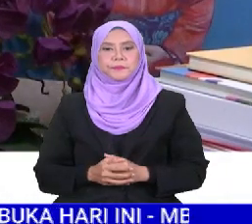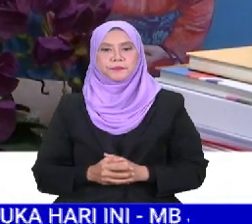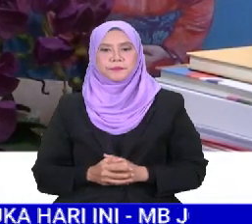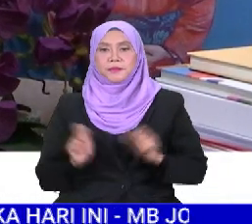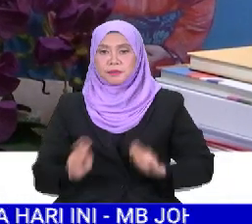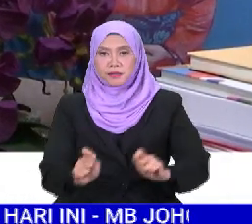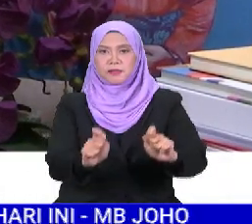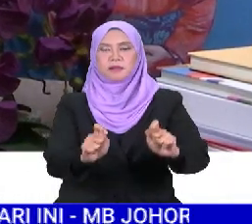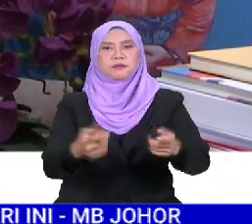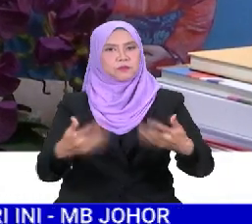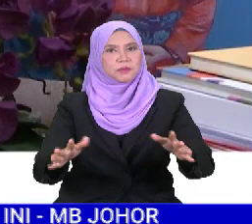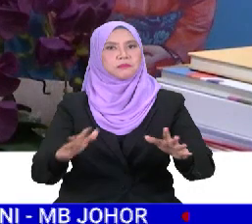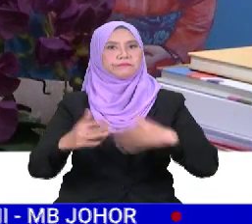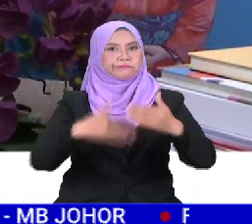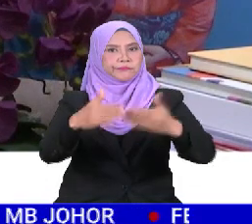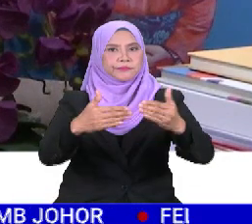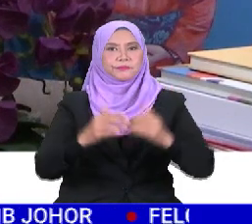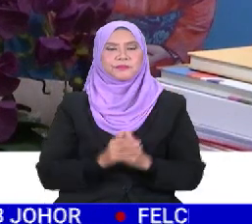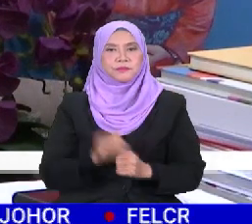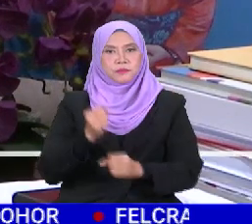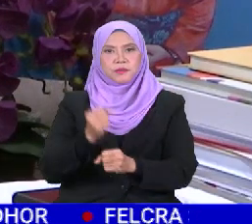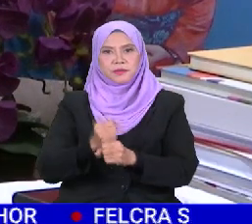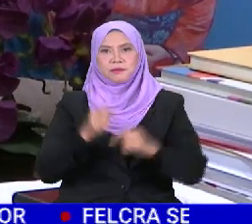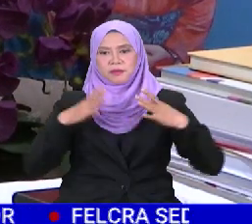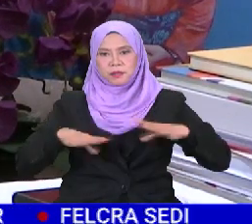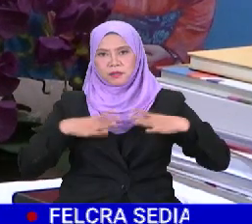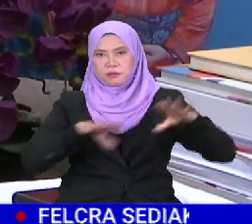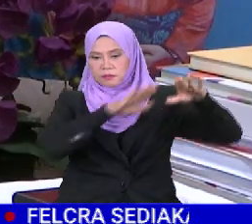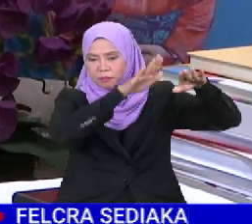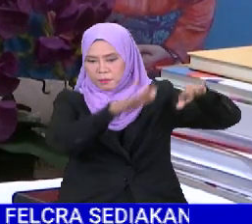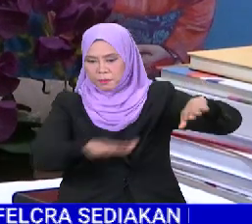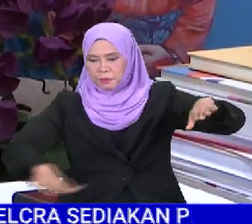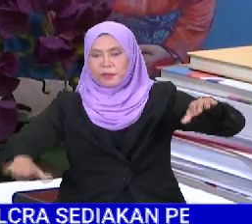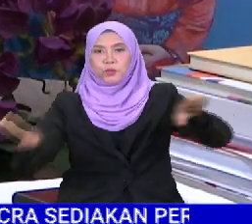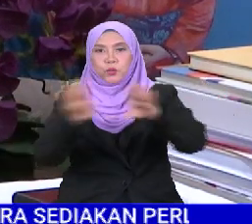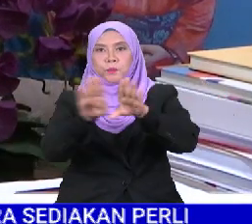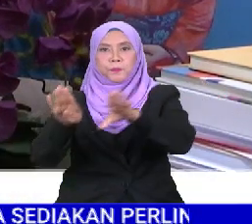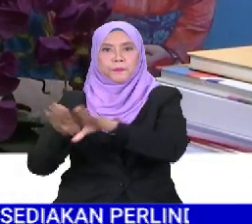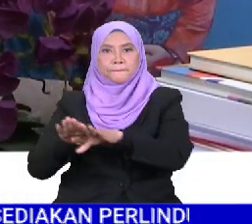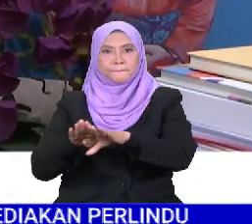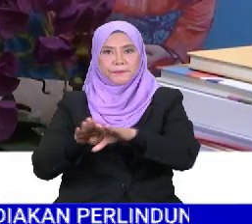diambil adalah kerja pemasangan kain penutup bumi hebidity